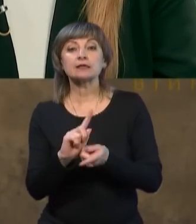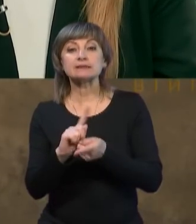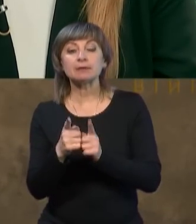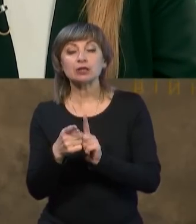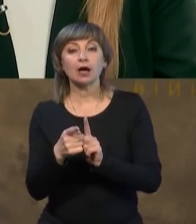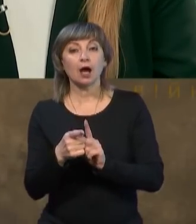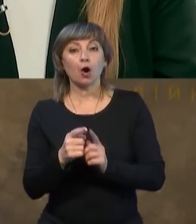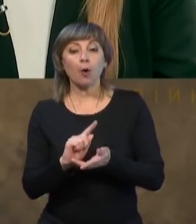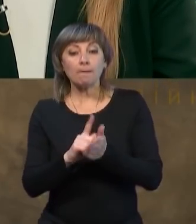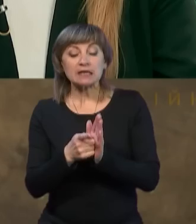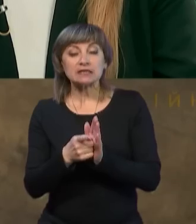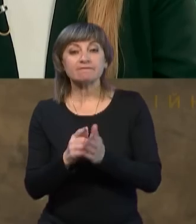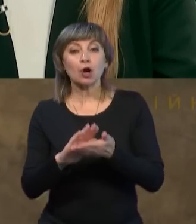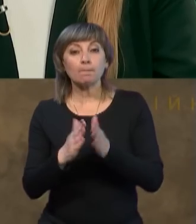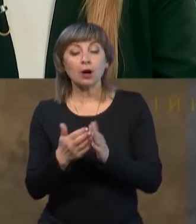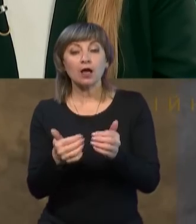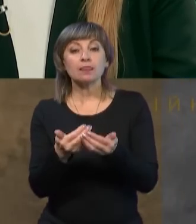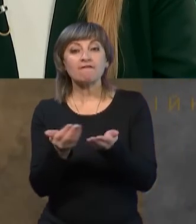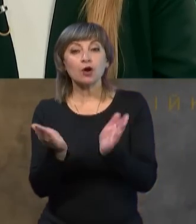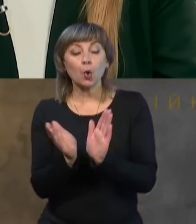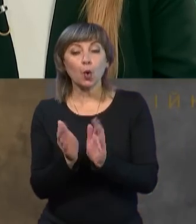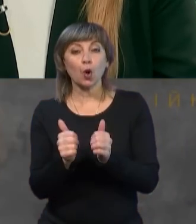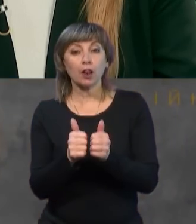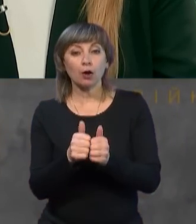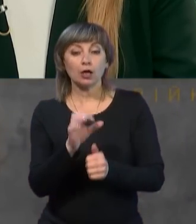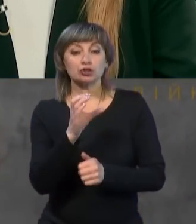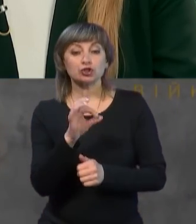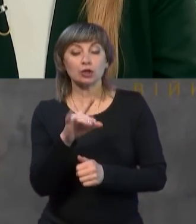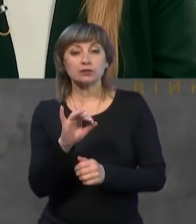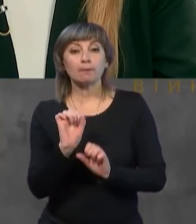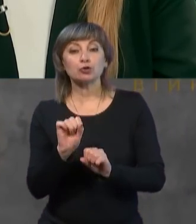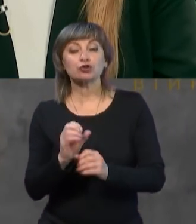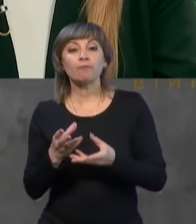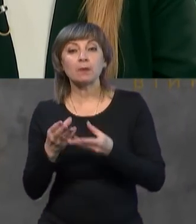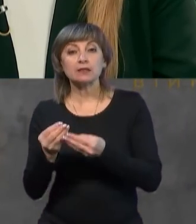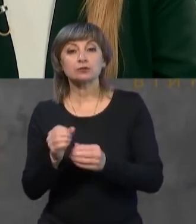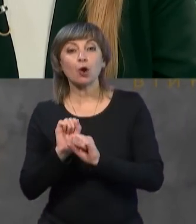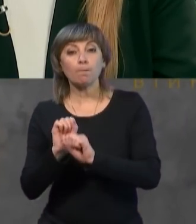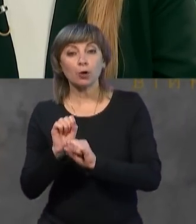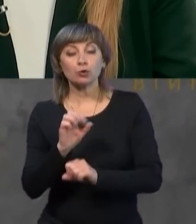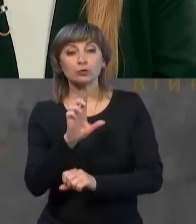оперативної обстановки навколо Соледару може вплинути на оборону Бахмуту, на вашу думку?